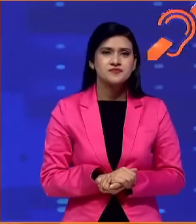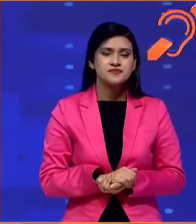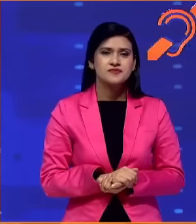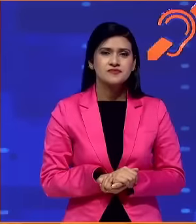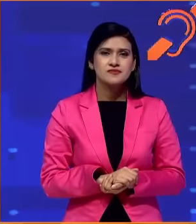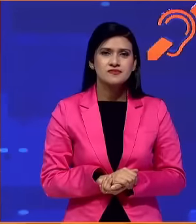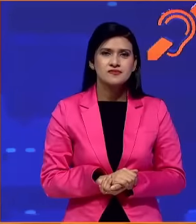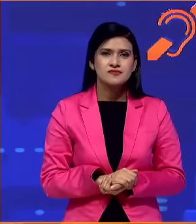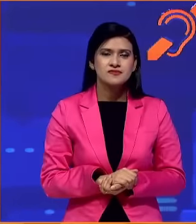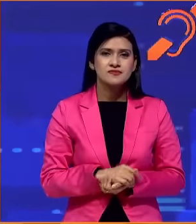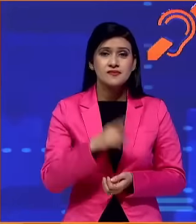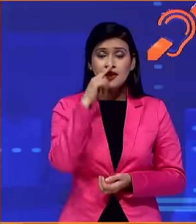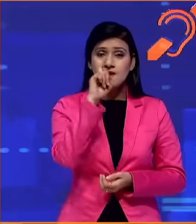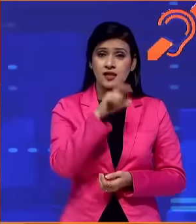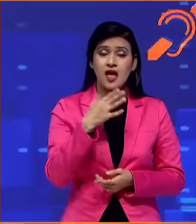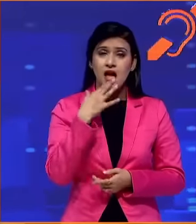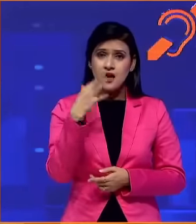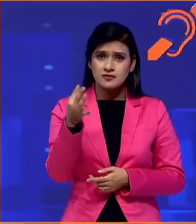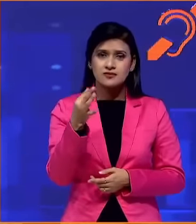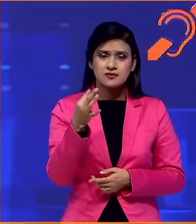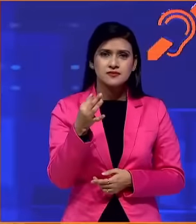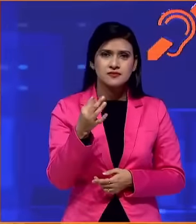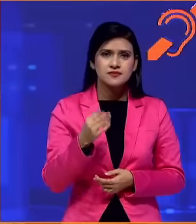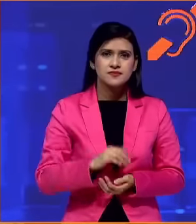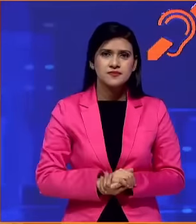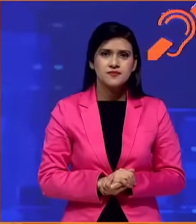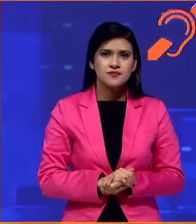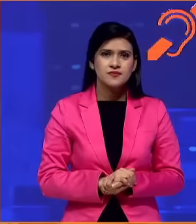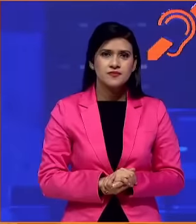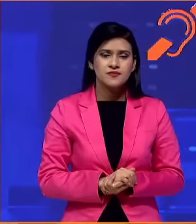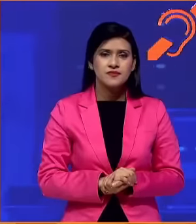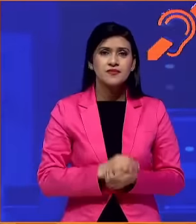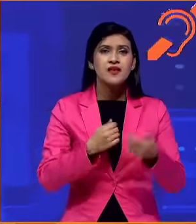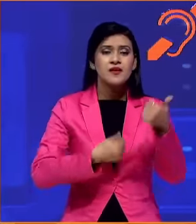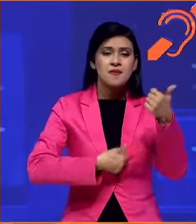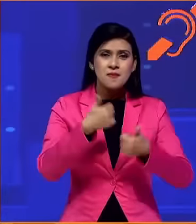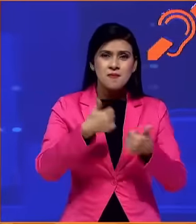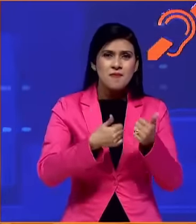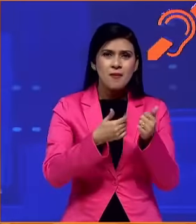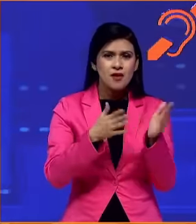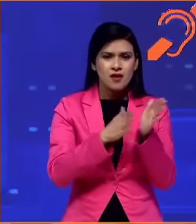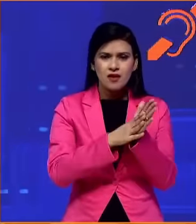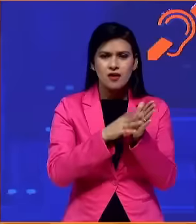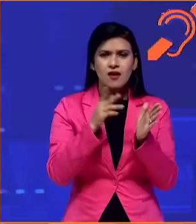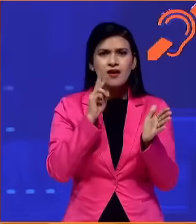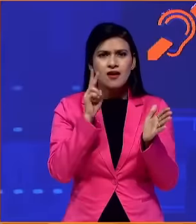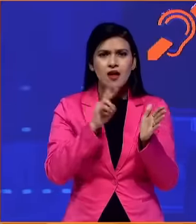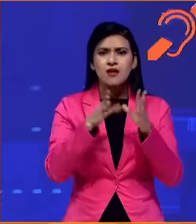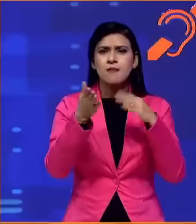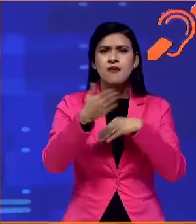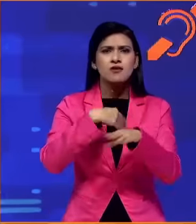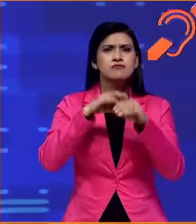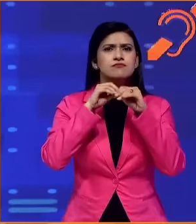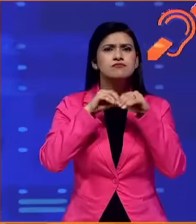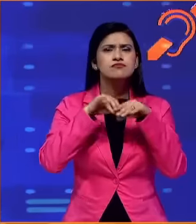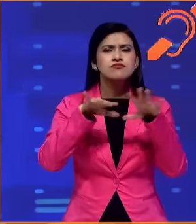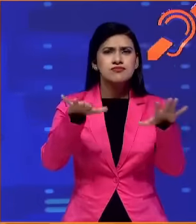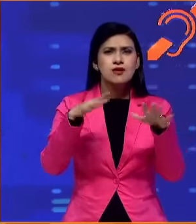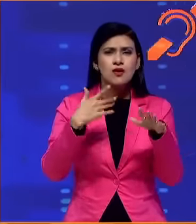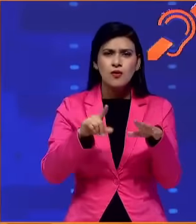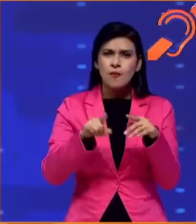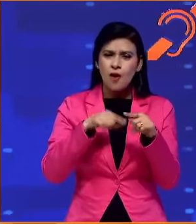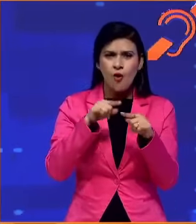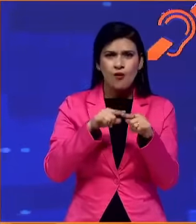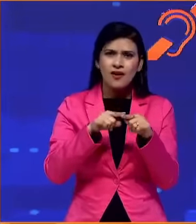महोदय,मेराआपसेयहप्रश्नहैकिआपने कागजीरिसावकेमुद्देको बहुतहीजोरदारतरीकेसेउठायाथा।